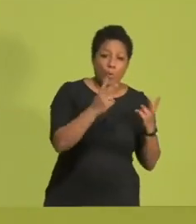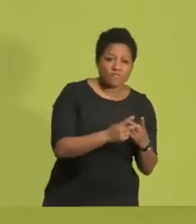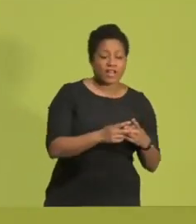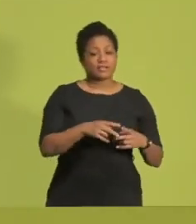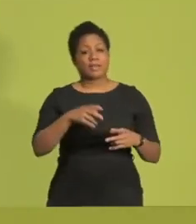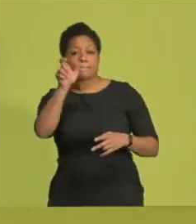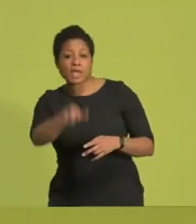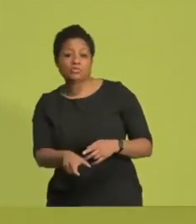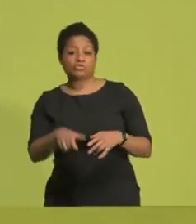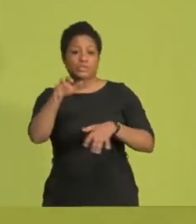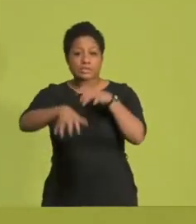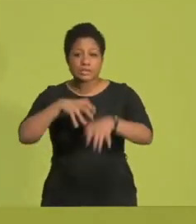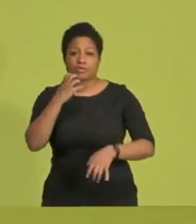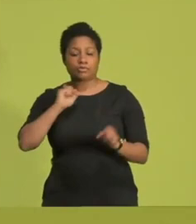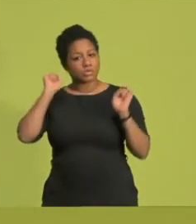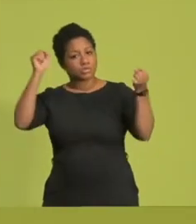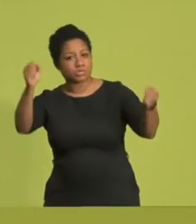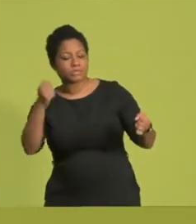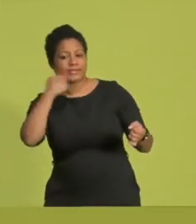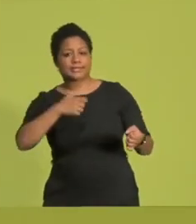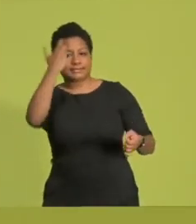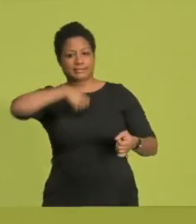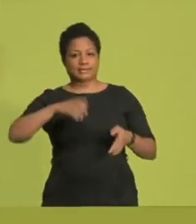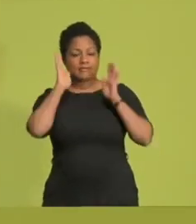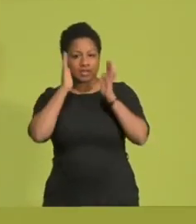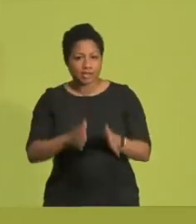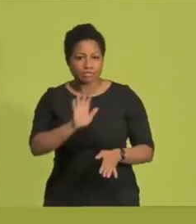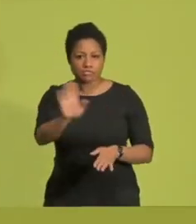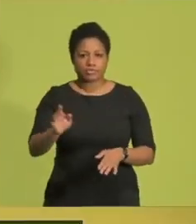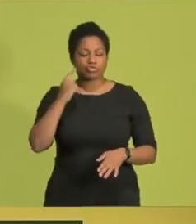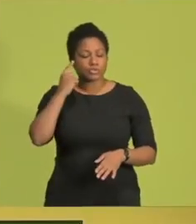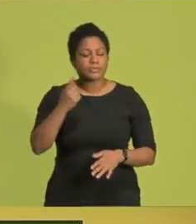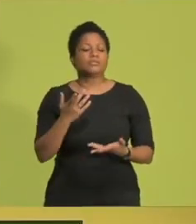machen. Dafür will ich mich einbringen. Bitte um euer Vertrauen und um eure Stimme. Vielen Dank.